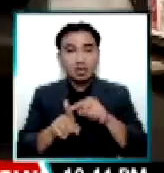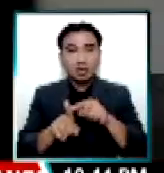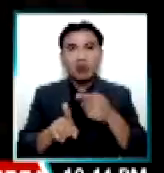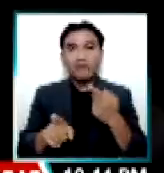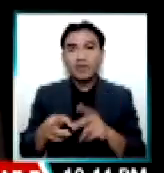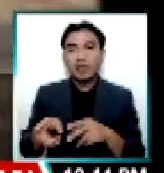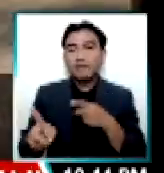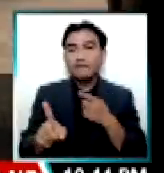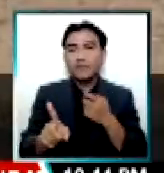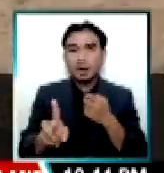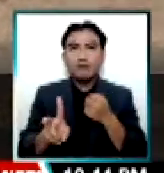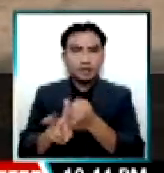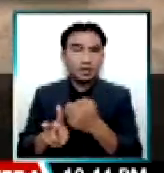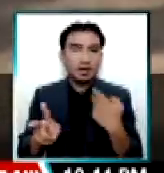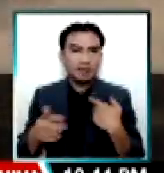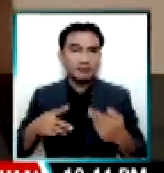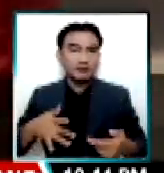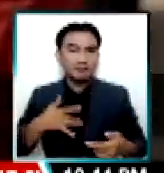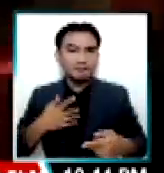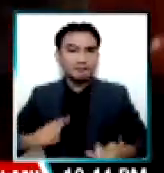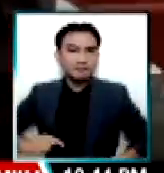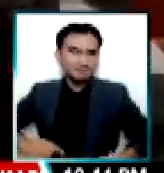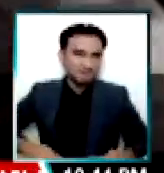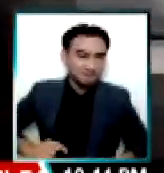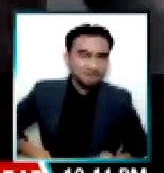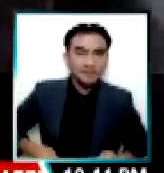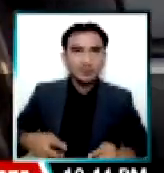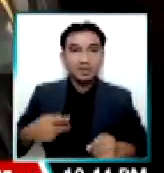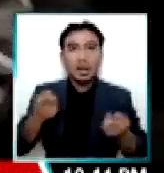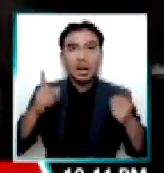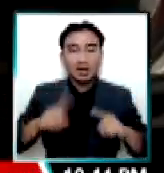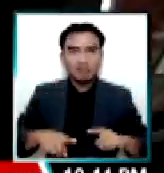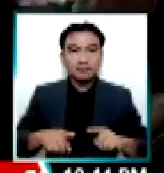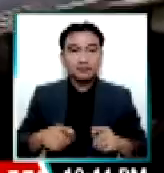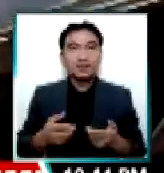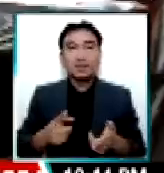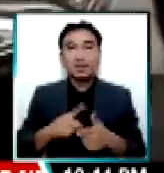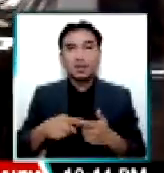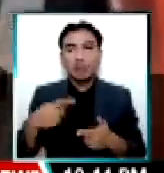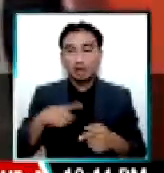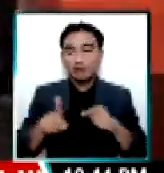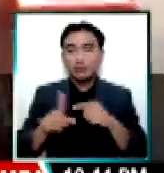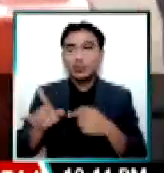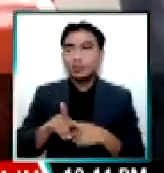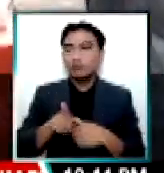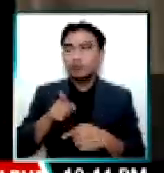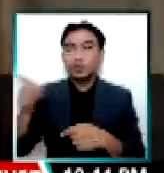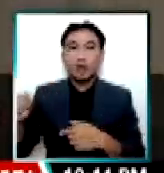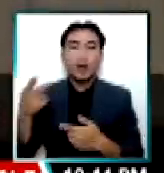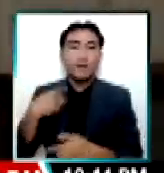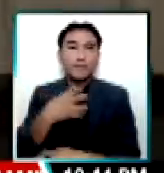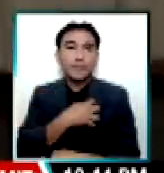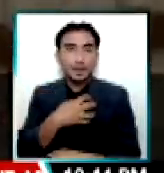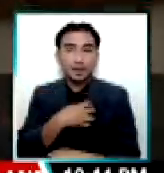may iniinda pa rin sakit sa tiyan kung saan siya nagulungan. Nagpunta siya sa Mandaluyong City Police Station kanina para magbigay ng karagdagang